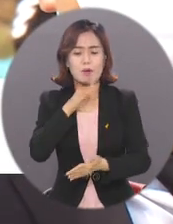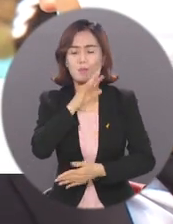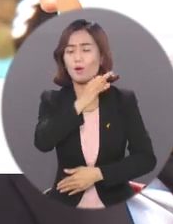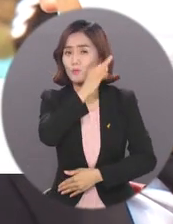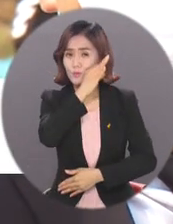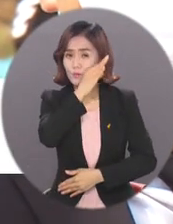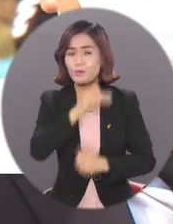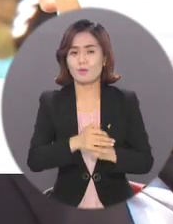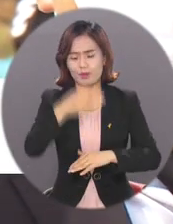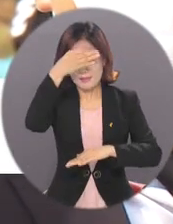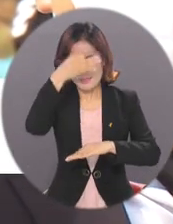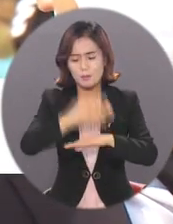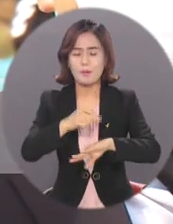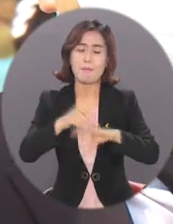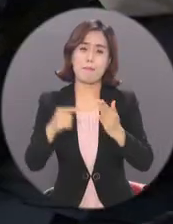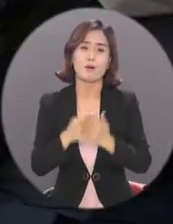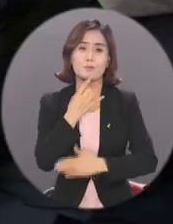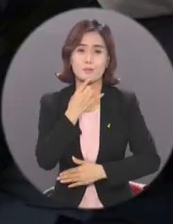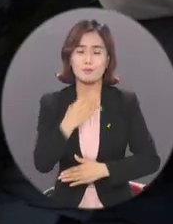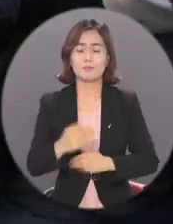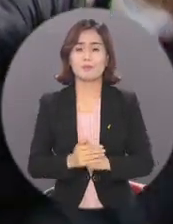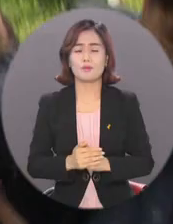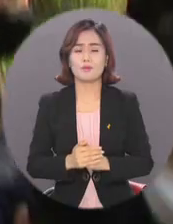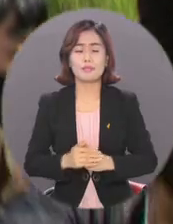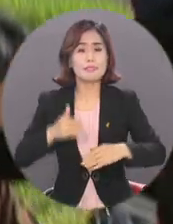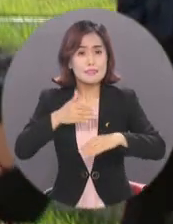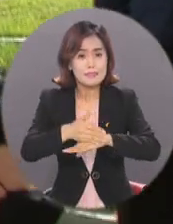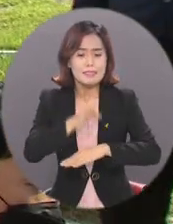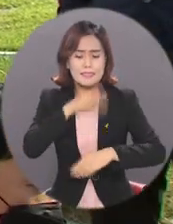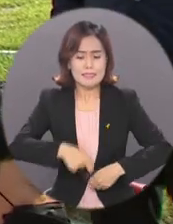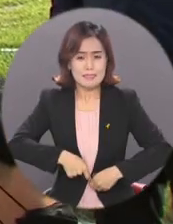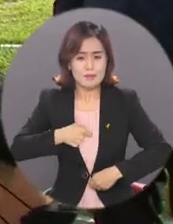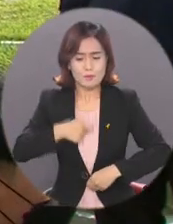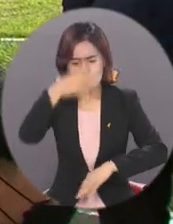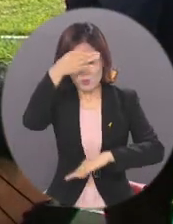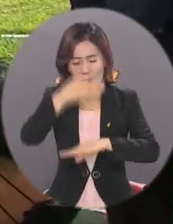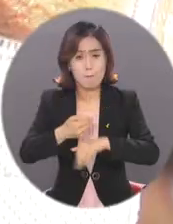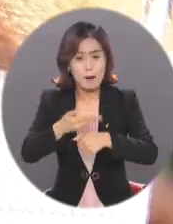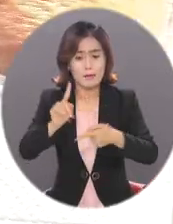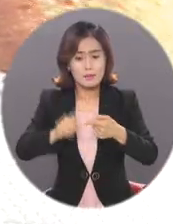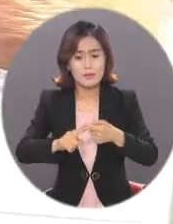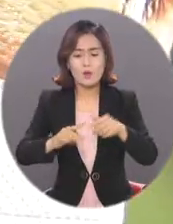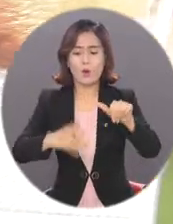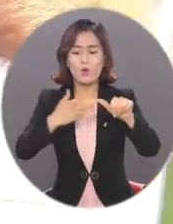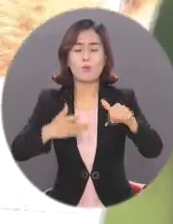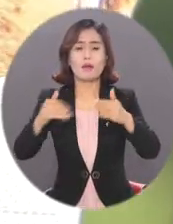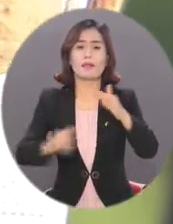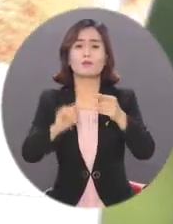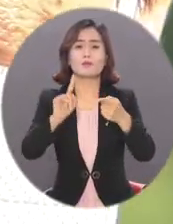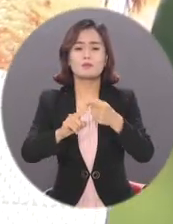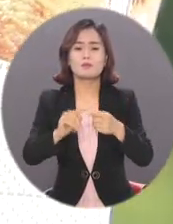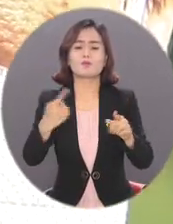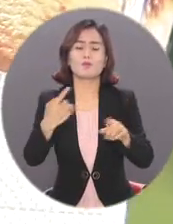부끄럽고 죄송스러운 마음뿐입니다. 늦었지만 진심 어린 신 씨의 사죄에 5.18 유족회는 용서와 치유의